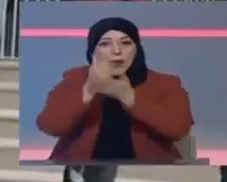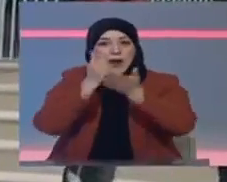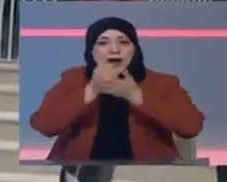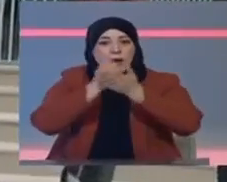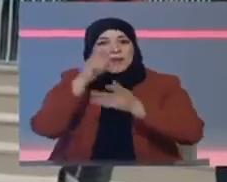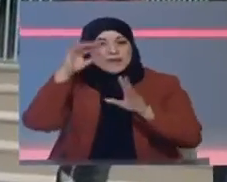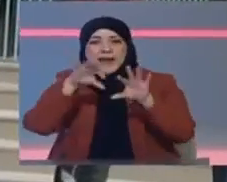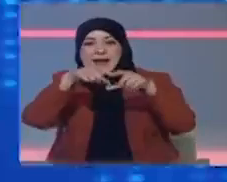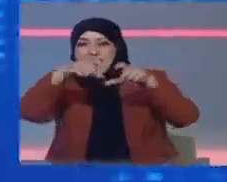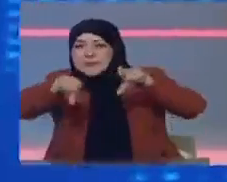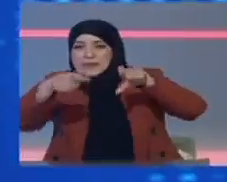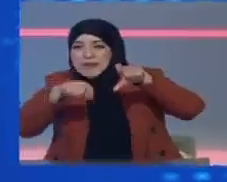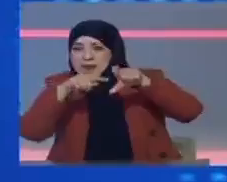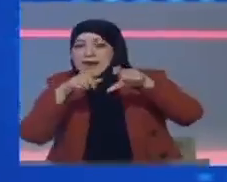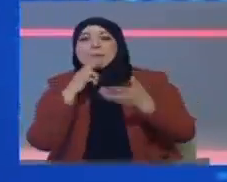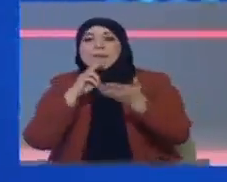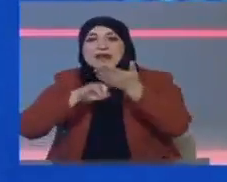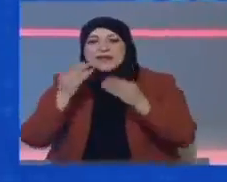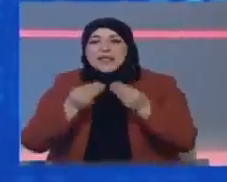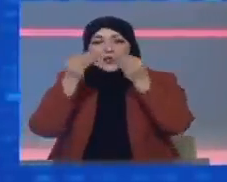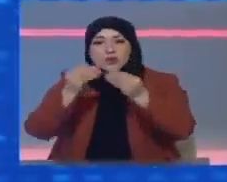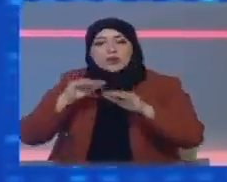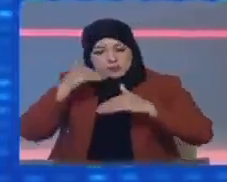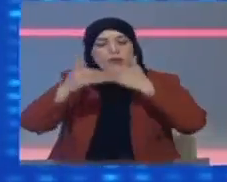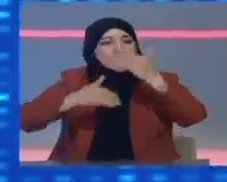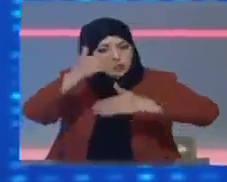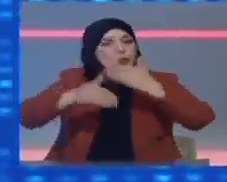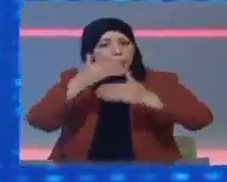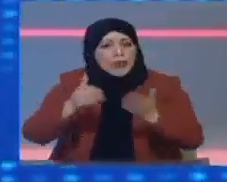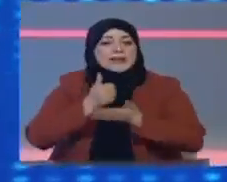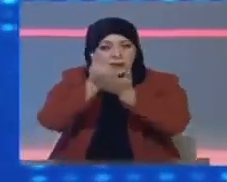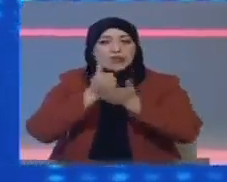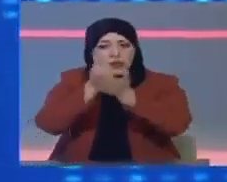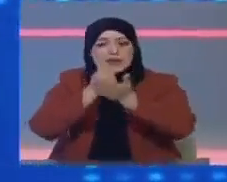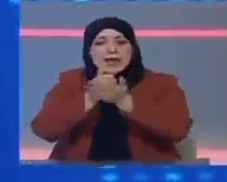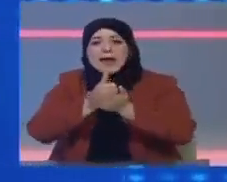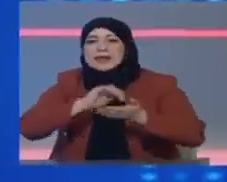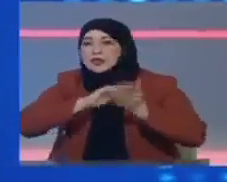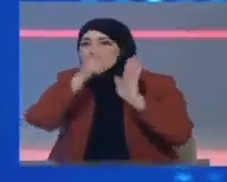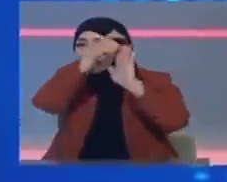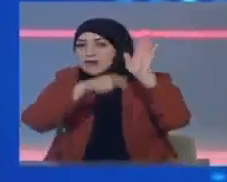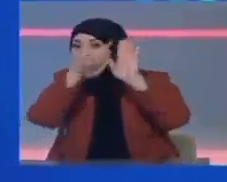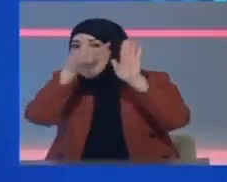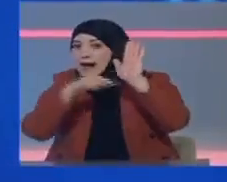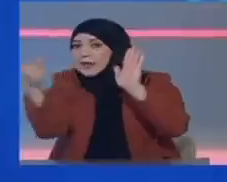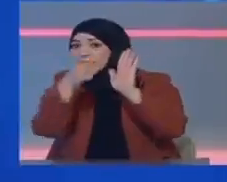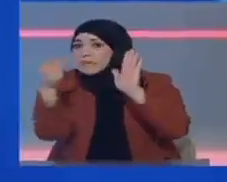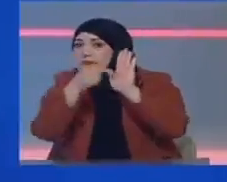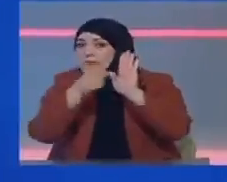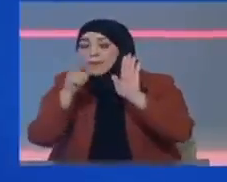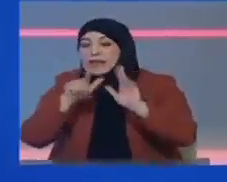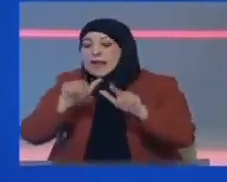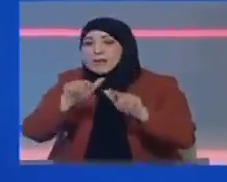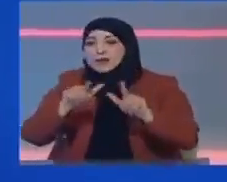بريديه وسيتواصل توزيع المساعدات التي تشمل وافقت القائمات الاسميه المضبوطه لدى سلطه